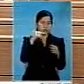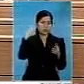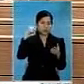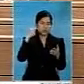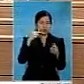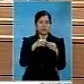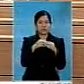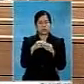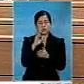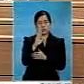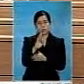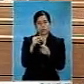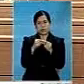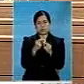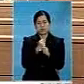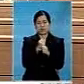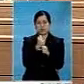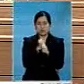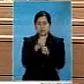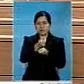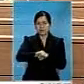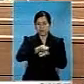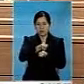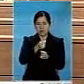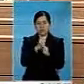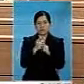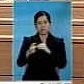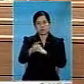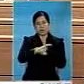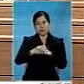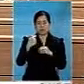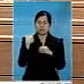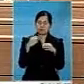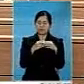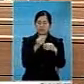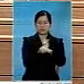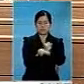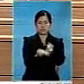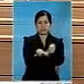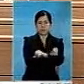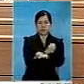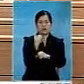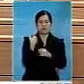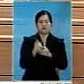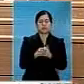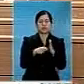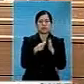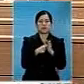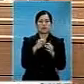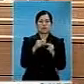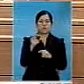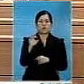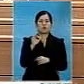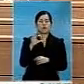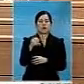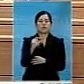รีจะเป็นกลุ่มชาวไร่ชาวนากลุ่มโน่นกลุ่มนี่กลุ่มผู้ใช้แรงงานเอาอะไรมาวัดว่าเป็นตัว